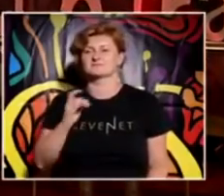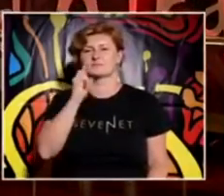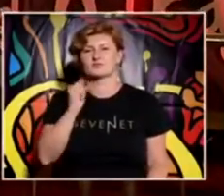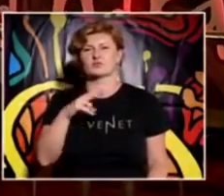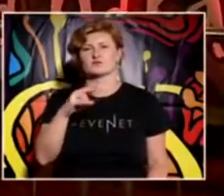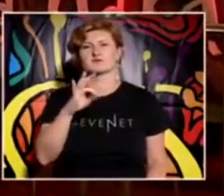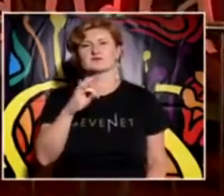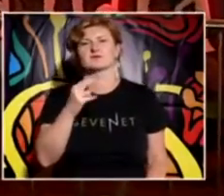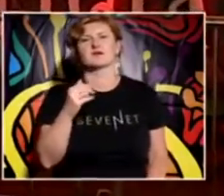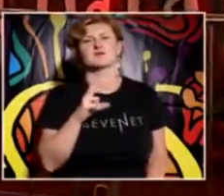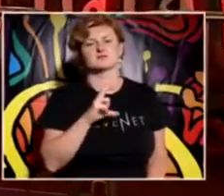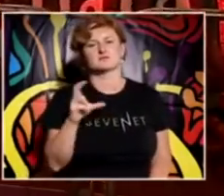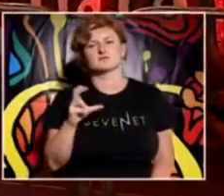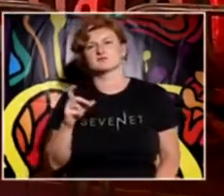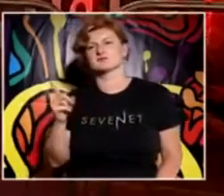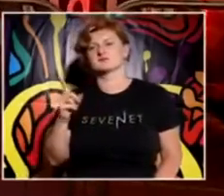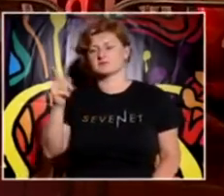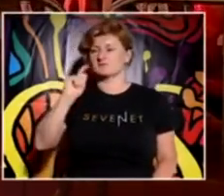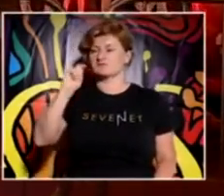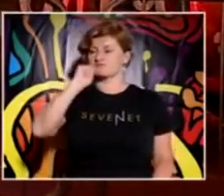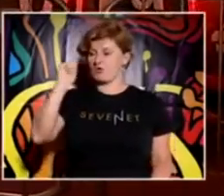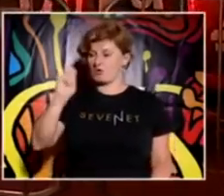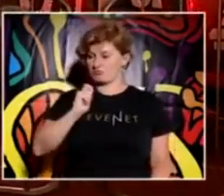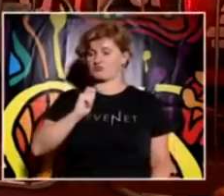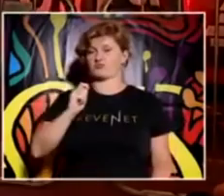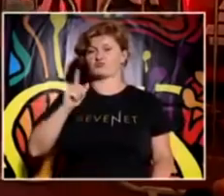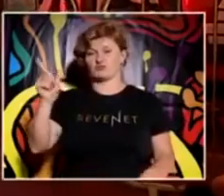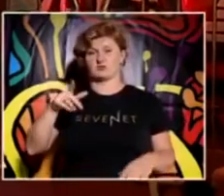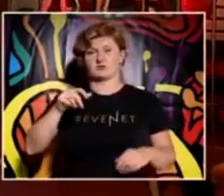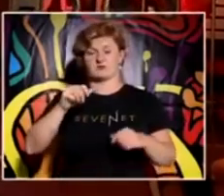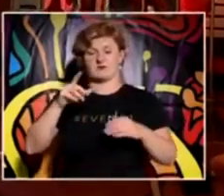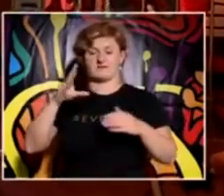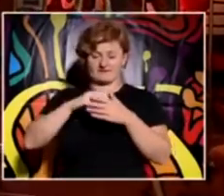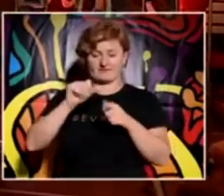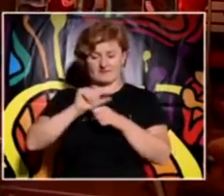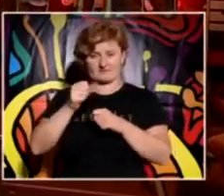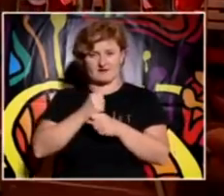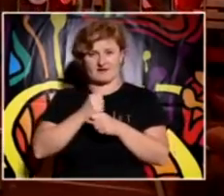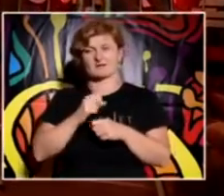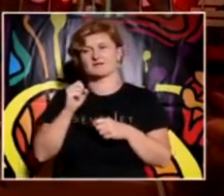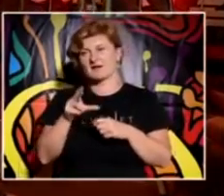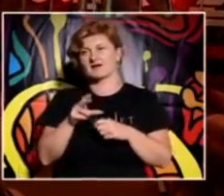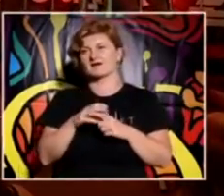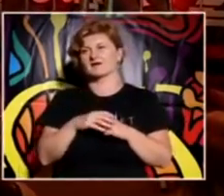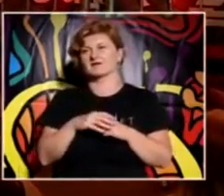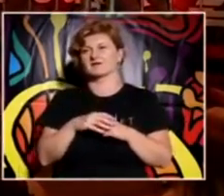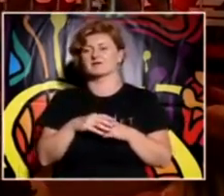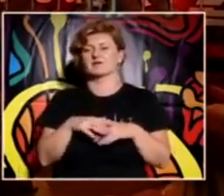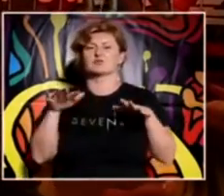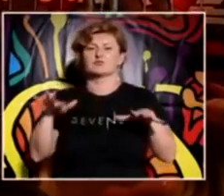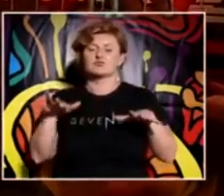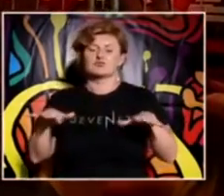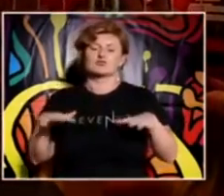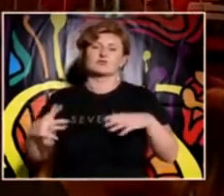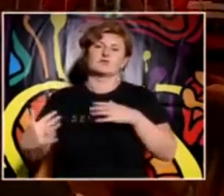zdalnie w podróży, w pracy, czy nie? No tak, teraz tak, ale powiem szczerze, bardzo duży wpływ na to, co